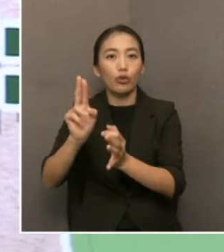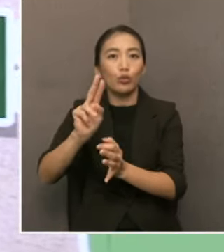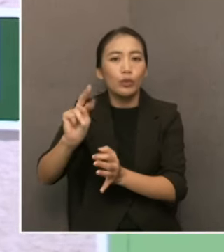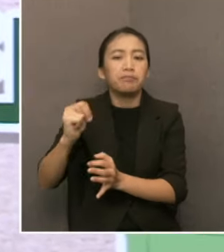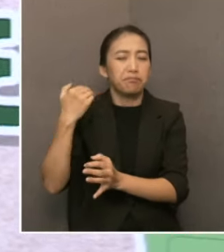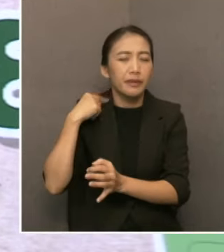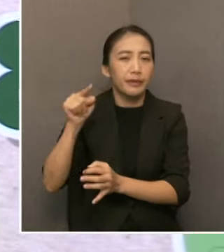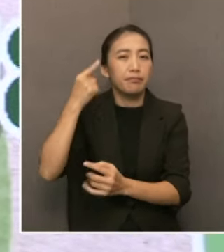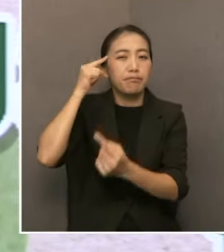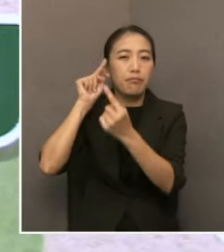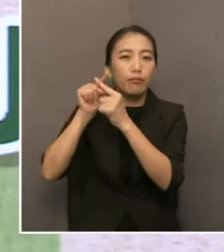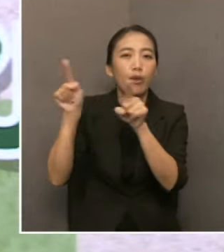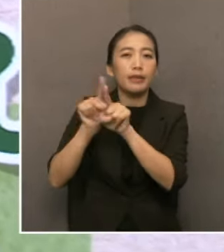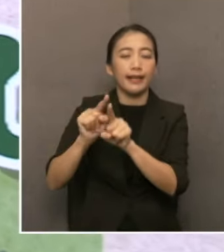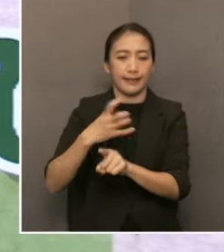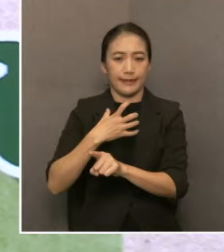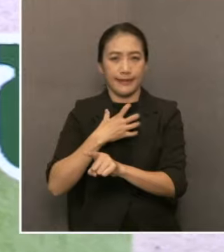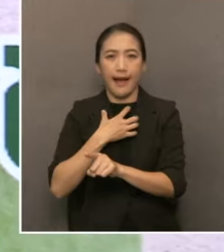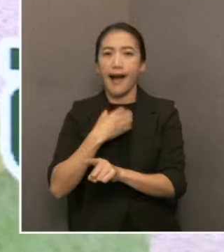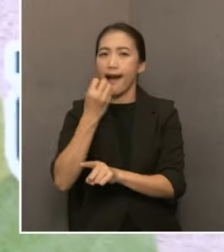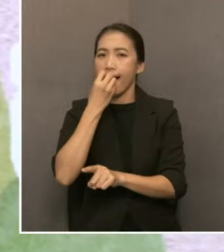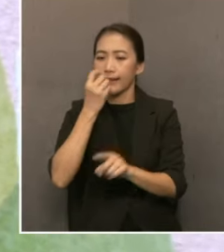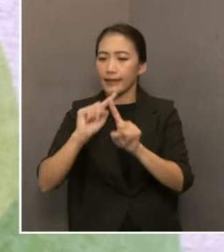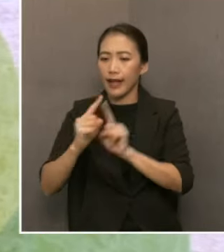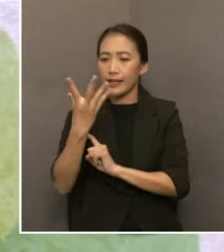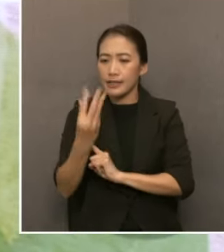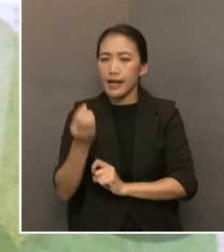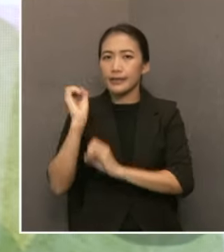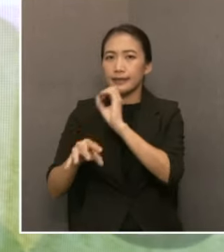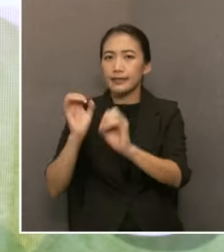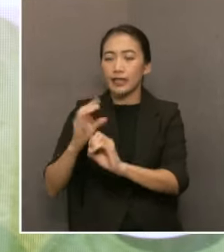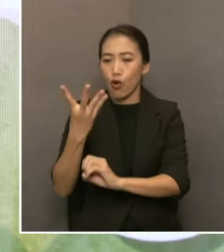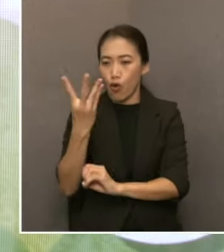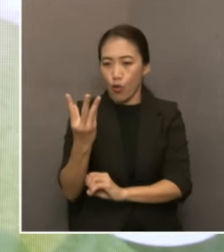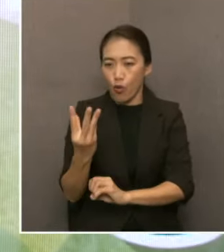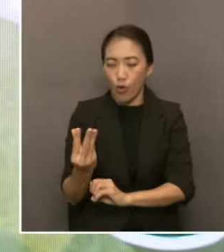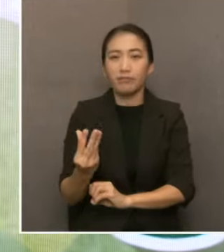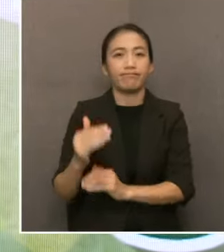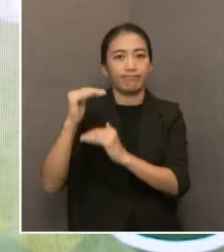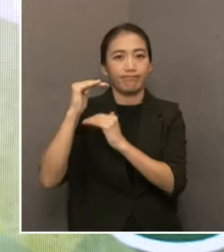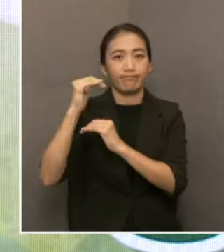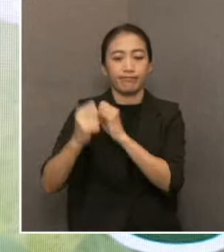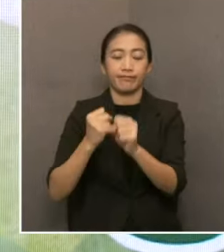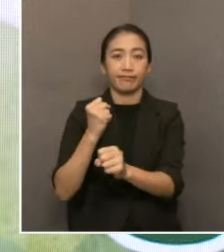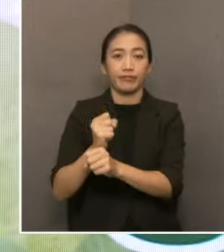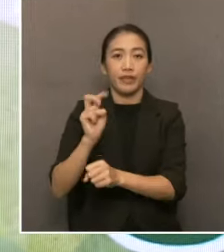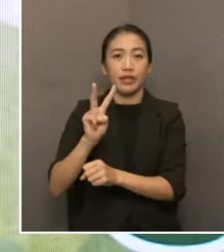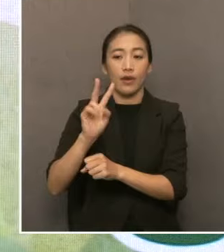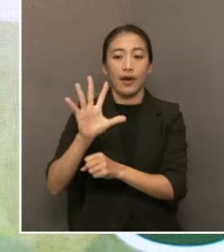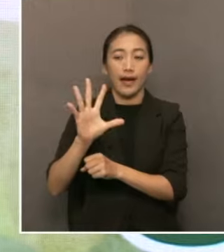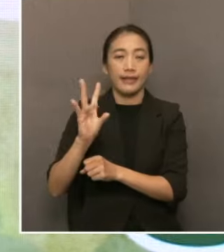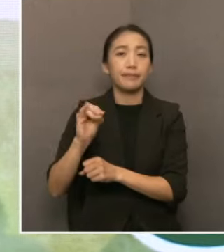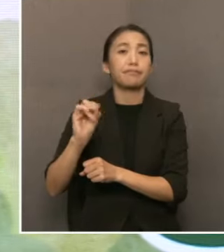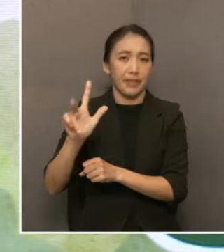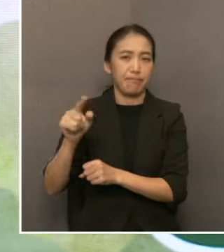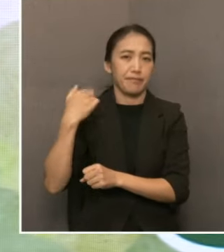อาหารให้ได้ลงร้อยละ50ภายใน6ปีข้างหน้านะคะก็คือภายในปี2573ทั้งจากการจำหน่ายแล้วก็